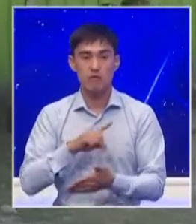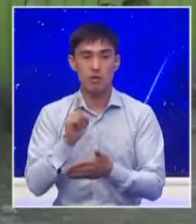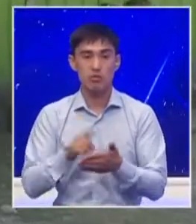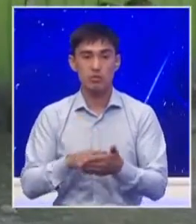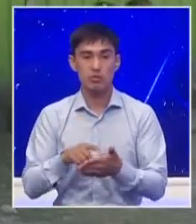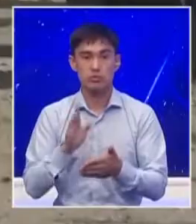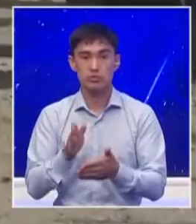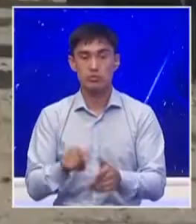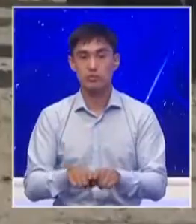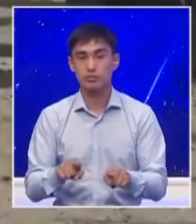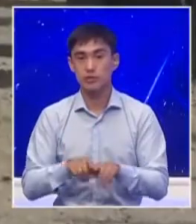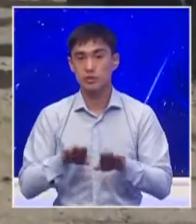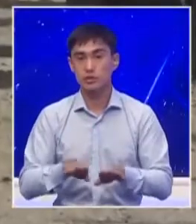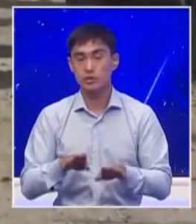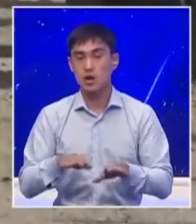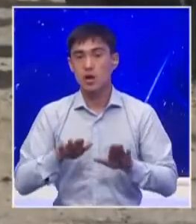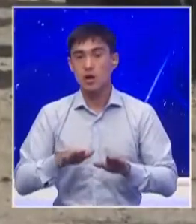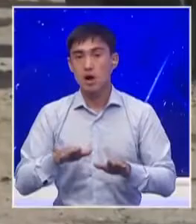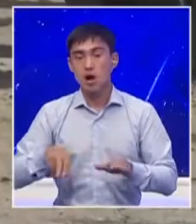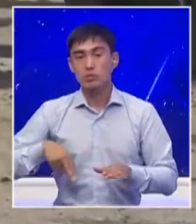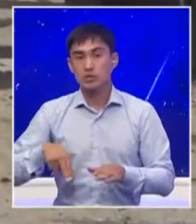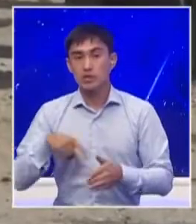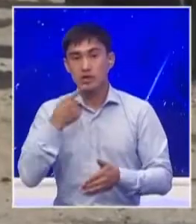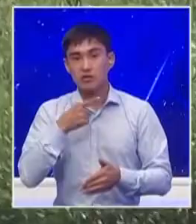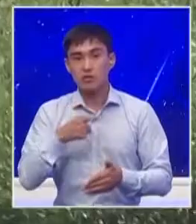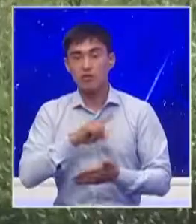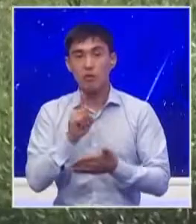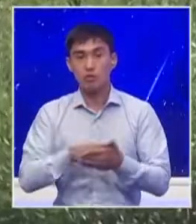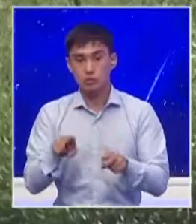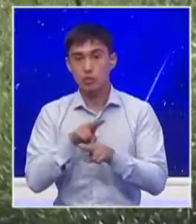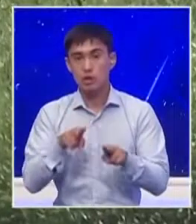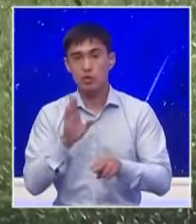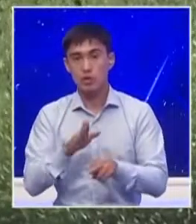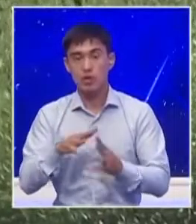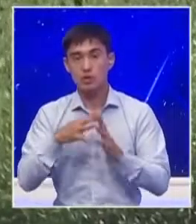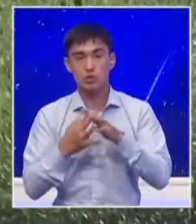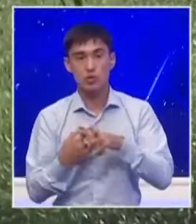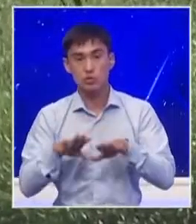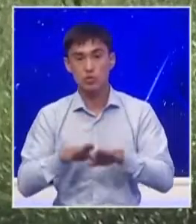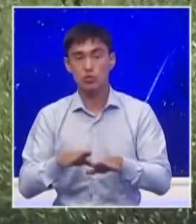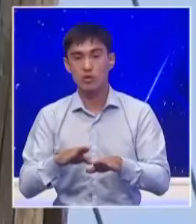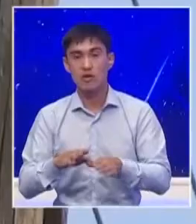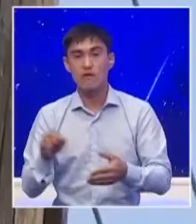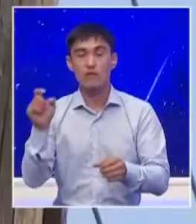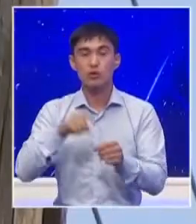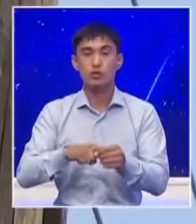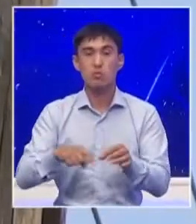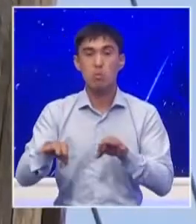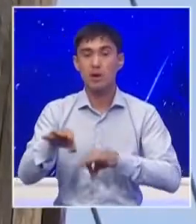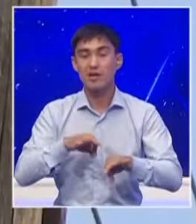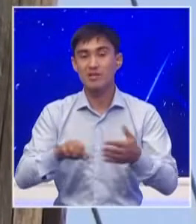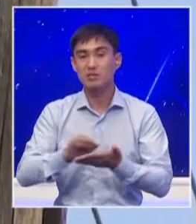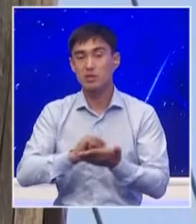снимаю местная администрация заверила что вопрос находится на контроле так как населенный пункт уже включен в проектно-сметную документацию